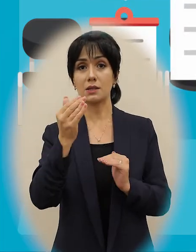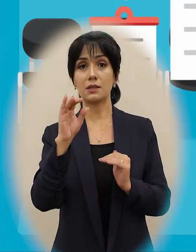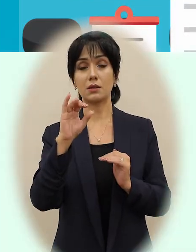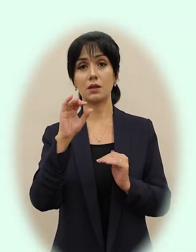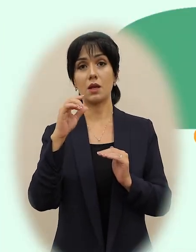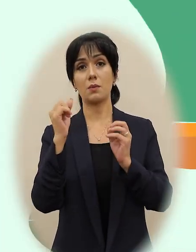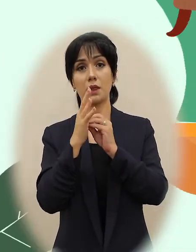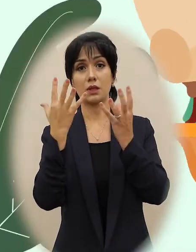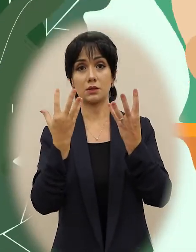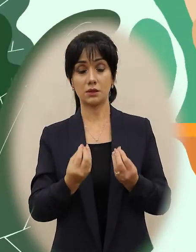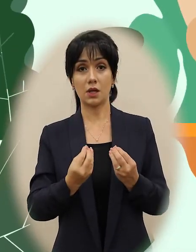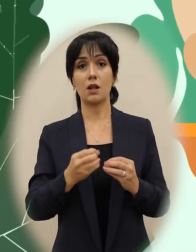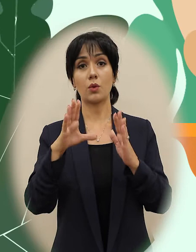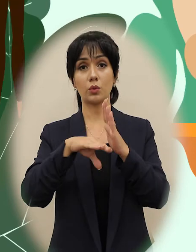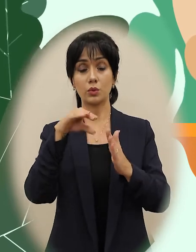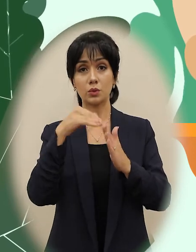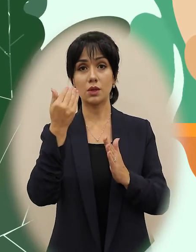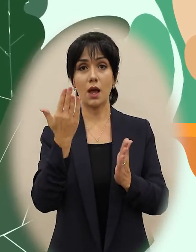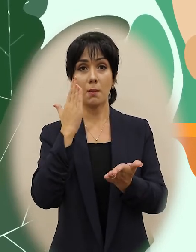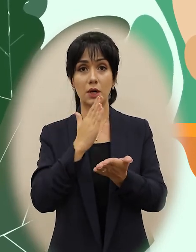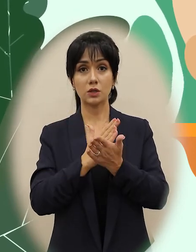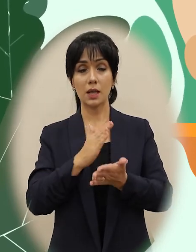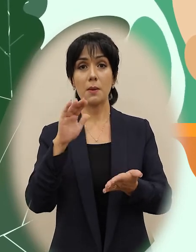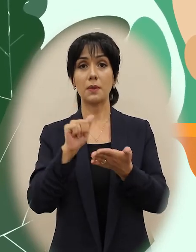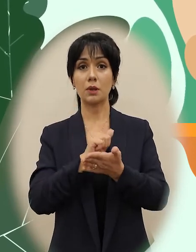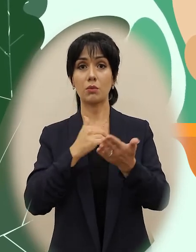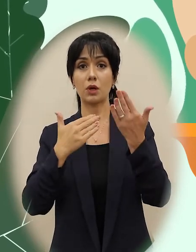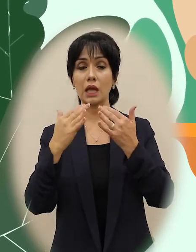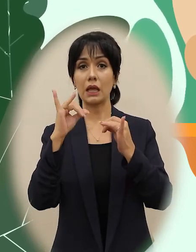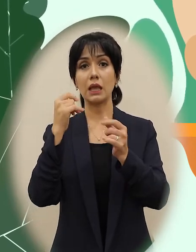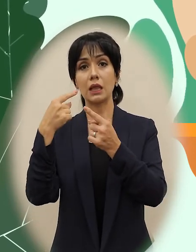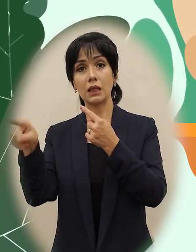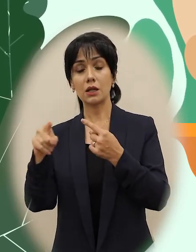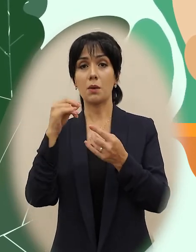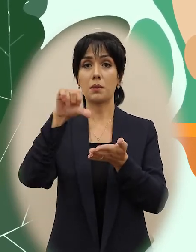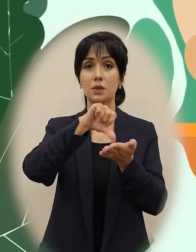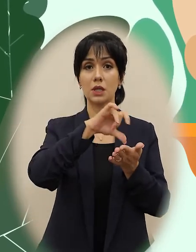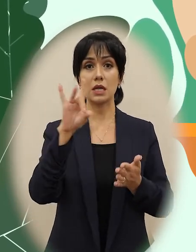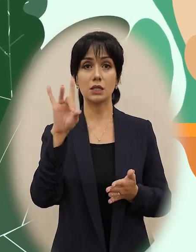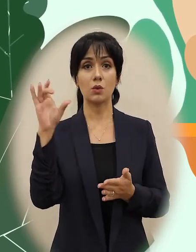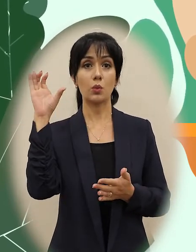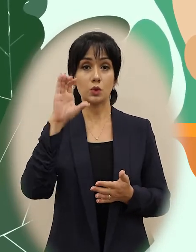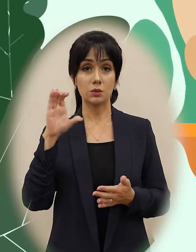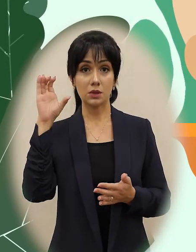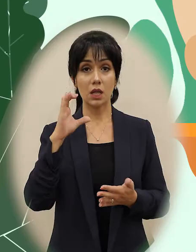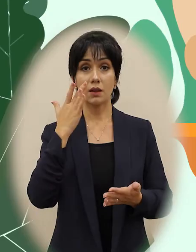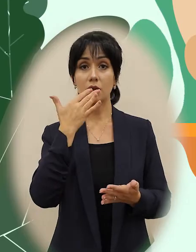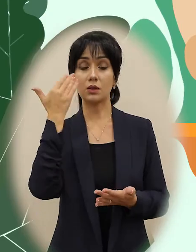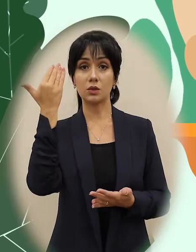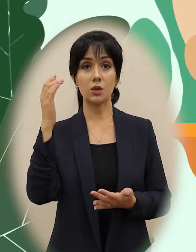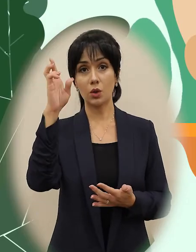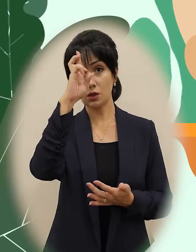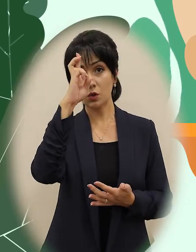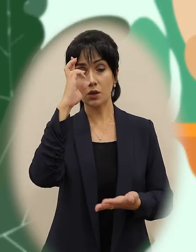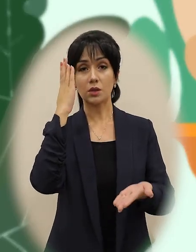выборов участковые избирательные комиссии образованные при дипломатических и иных представительствах республики узбекистан в иностранных